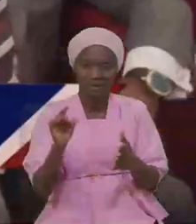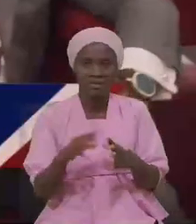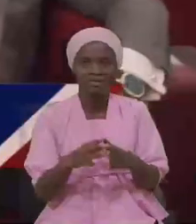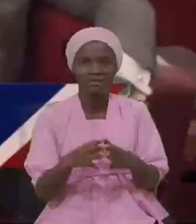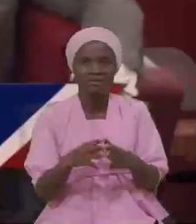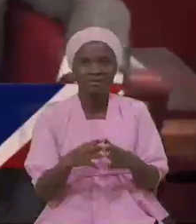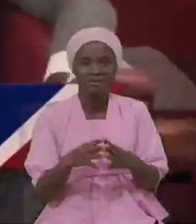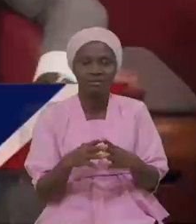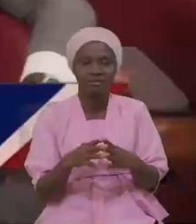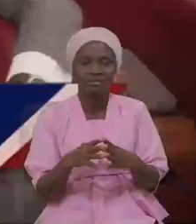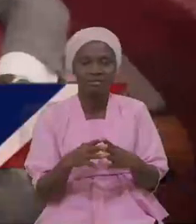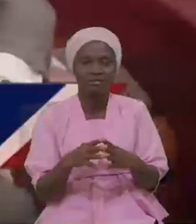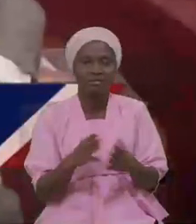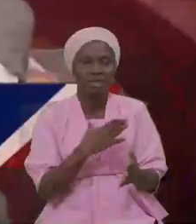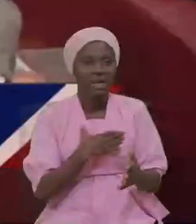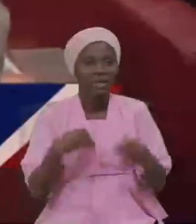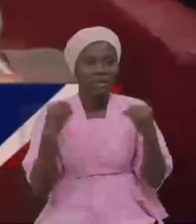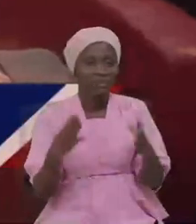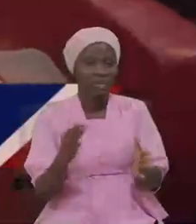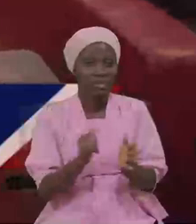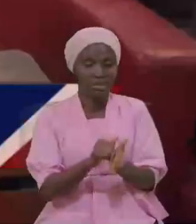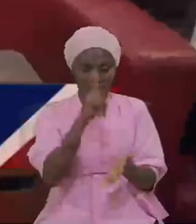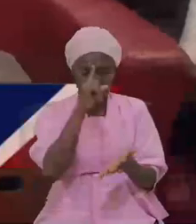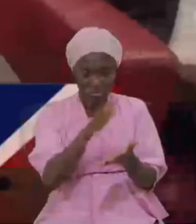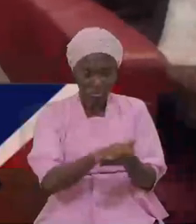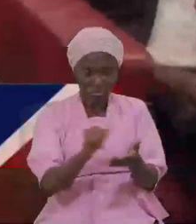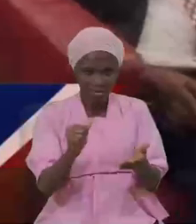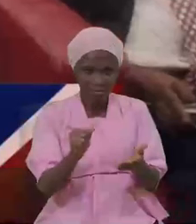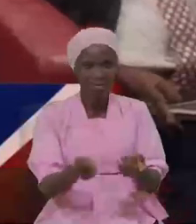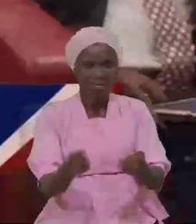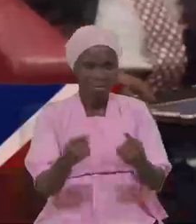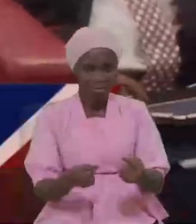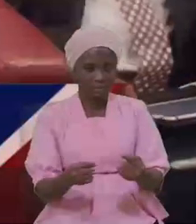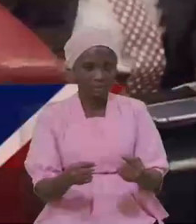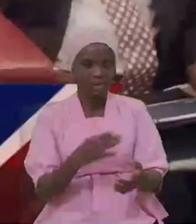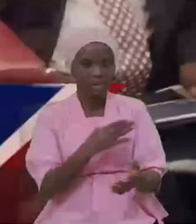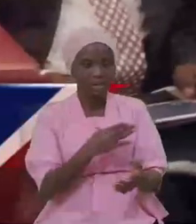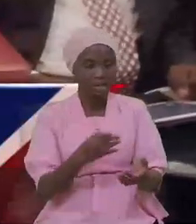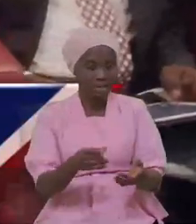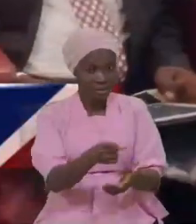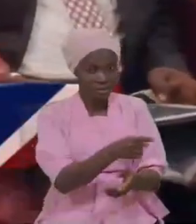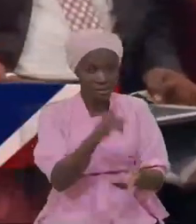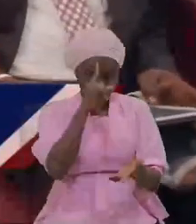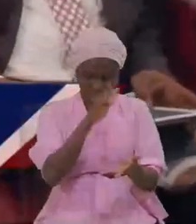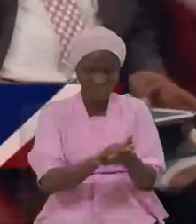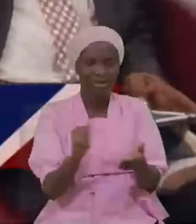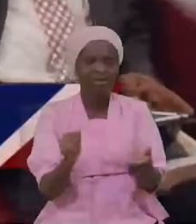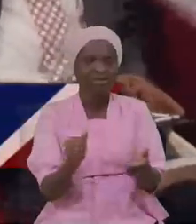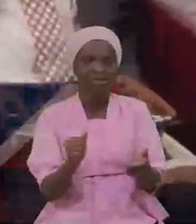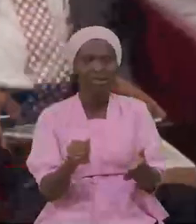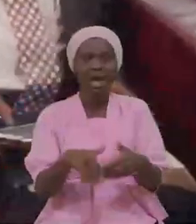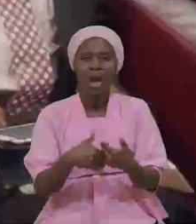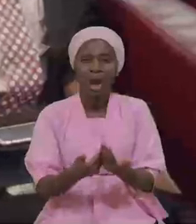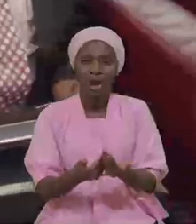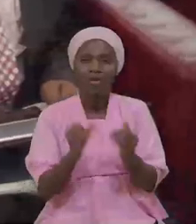Acte 19, 18. Plusieurs de ceux qui avaient cru, ils avaient cru. Comment